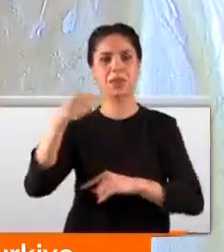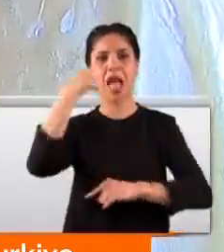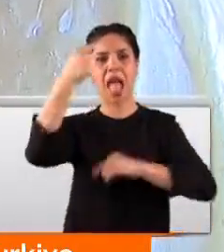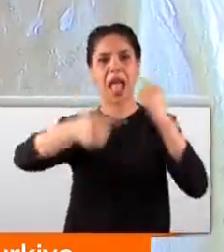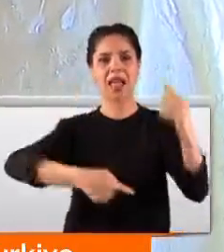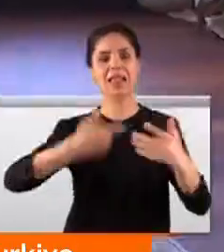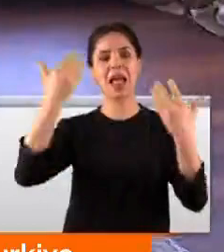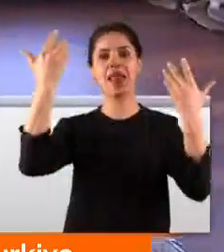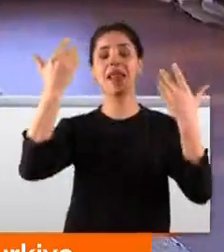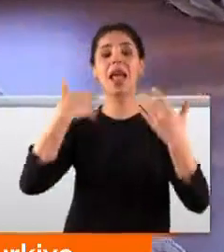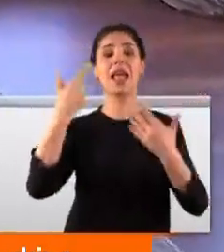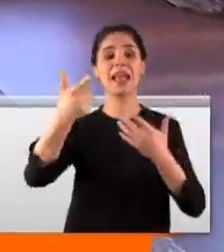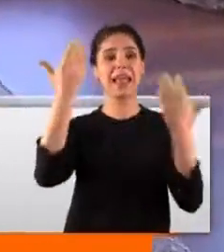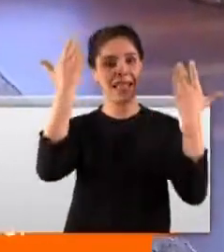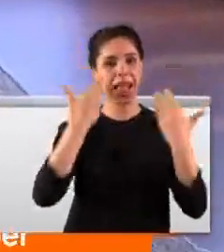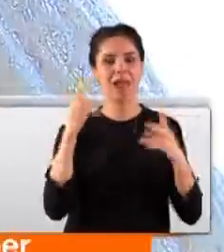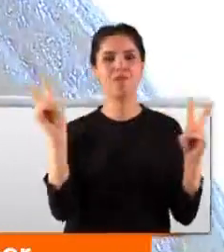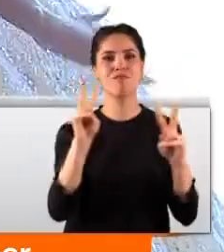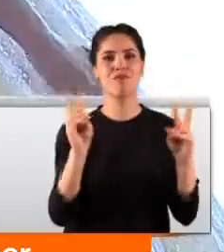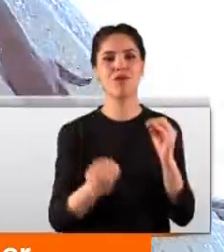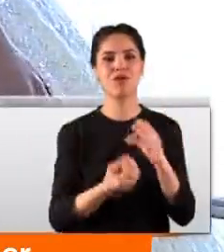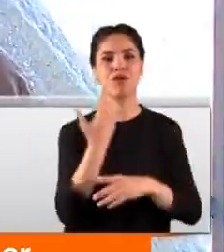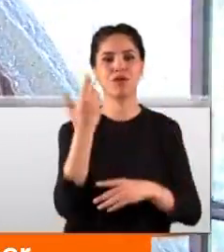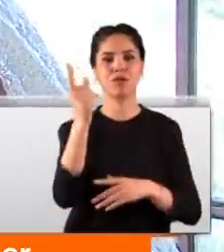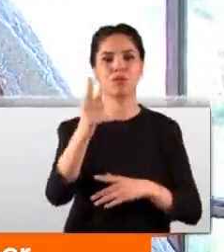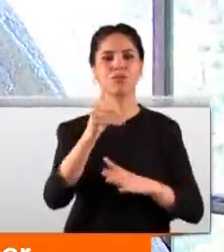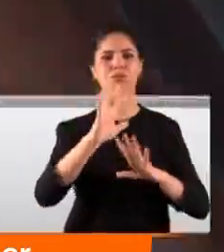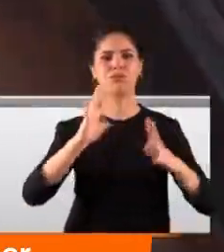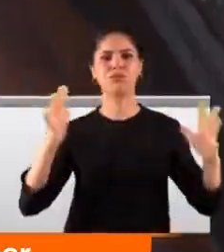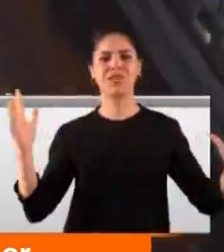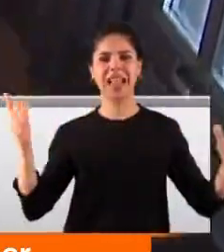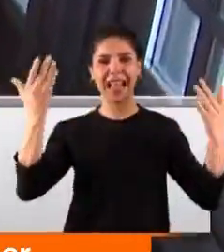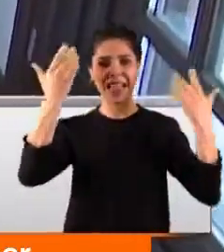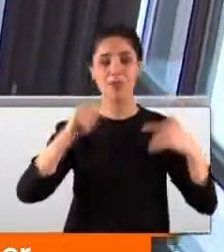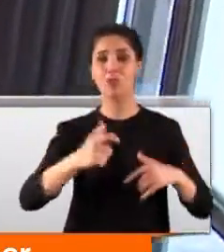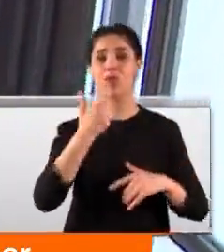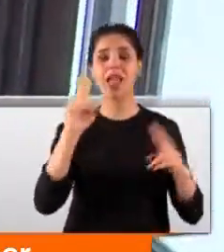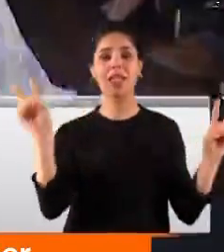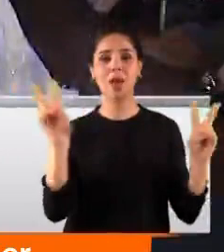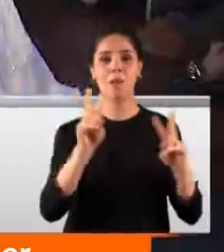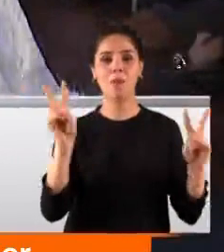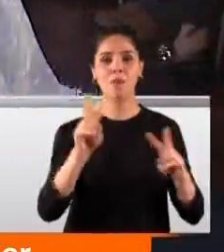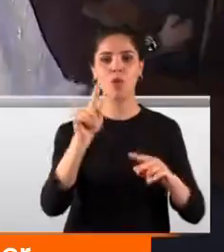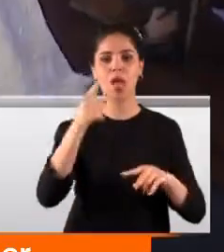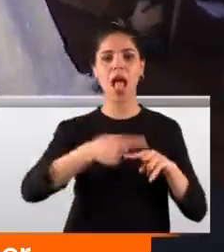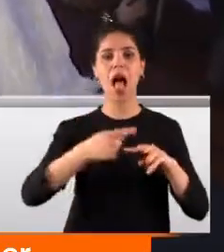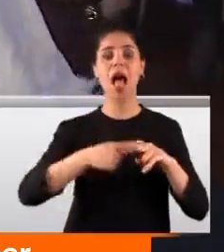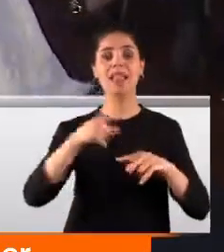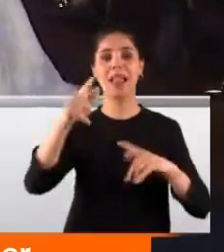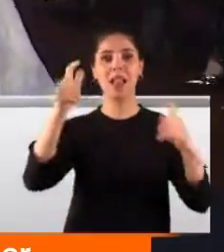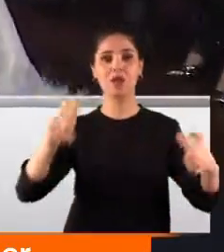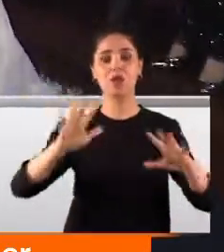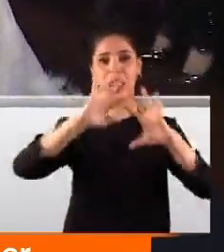gelinlik modasını belirliyor. Uzun duvaklar, göz kamaştıran gelinlikler. Bu yılın gelinlik modası Adile Sultan Sarayı'nda